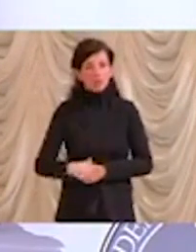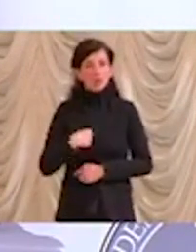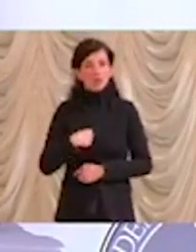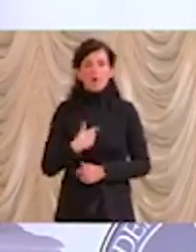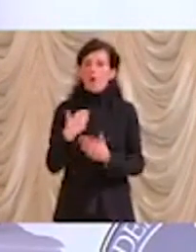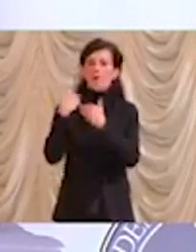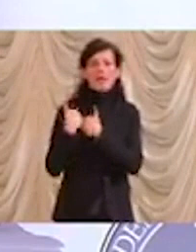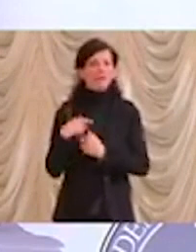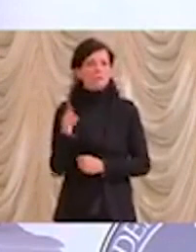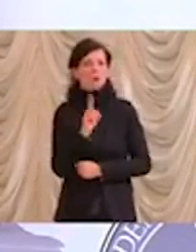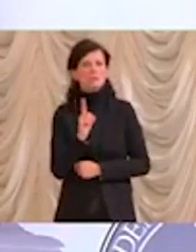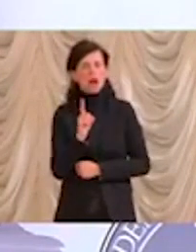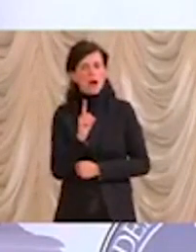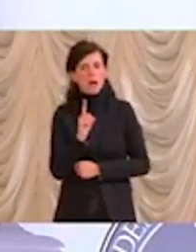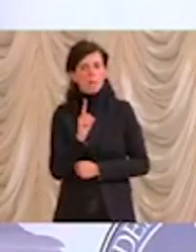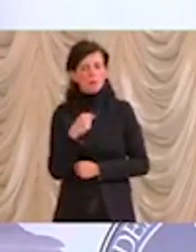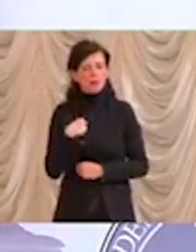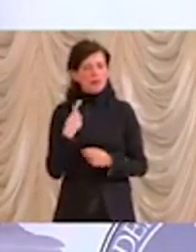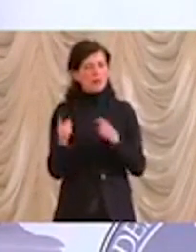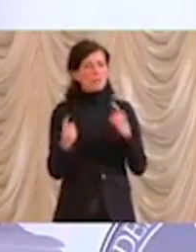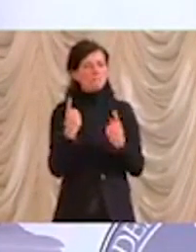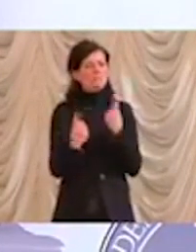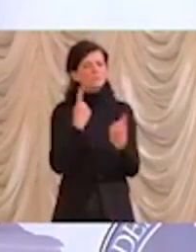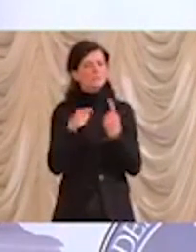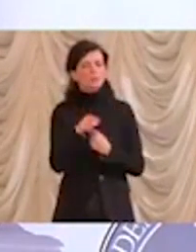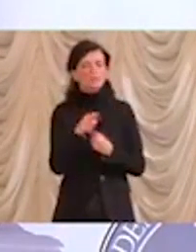Je n'entrerai pas dans l'histoire comme quelqu'un qui n'a rien fait.